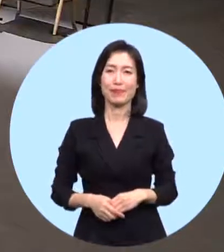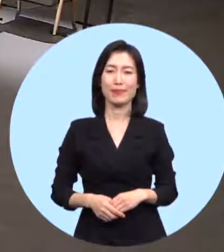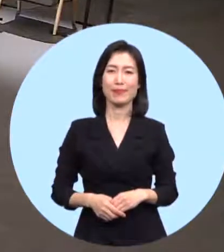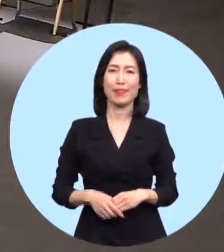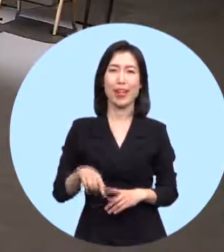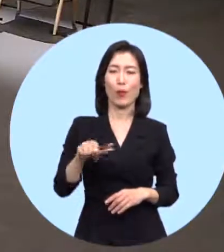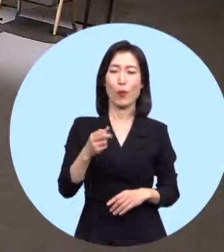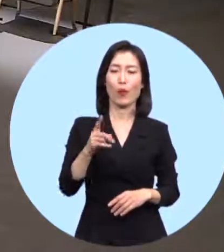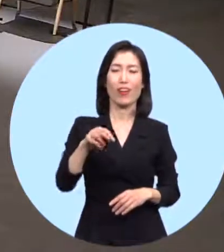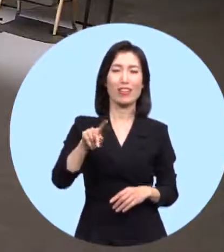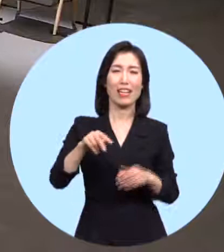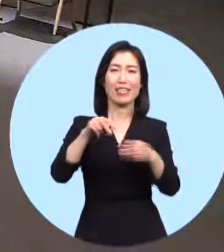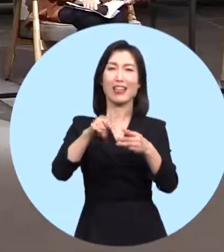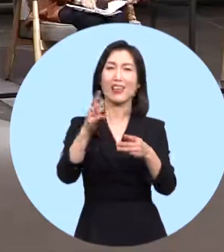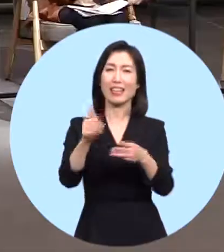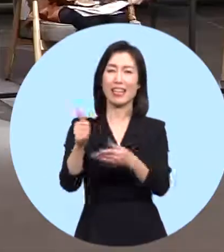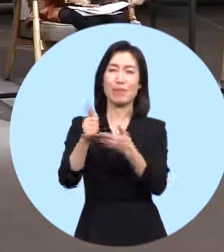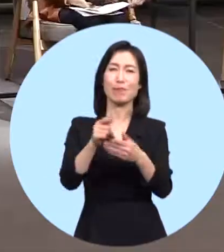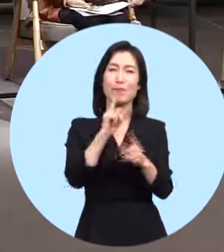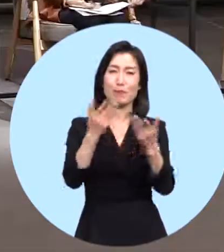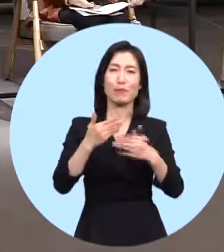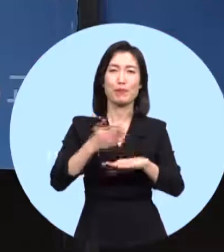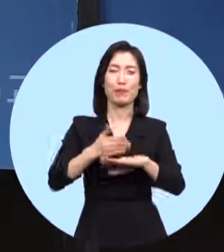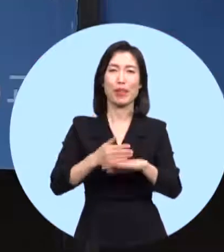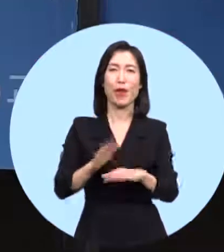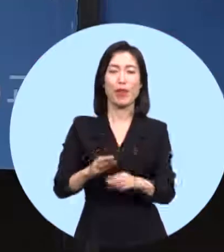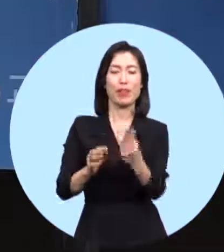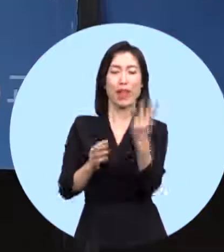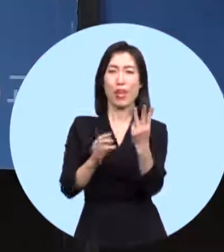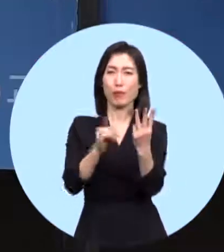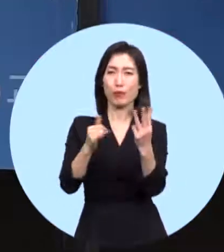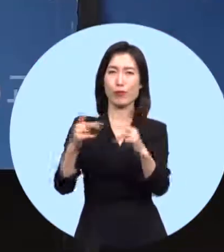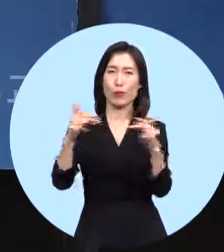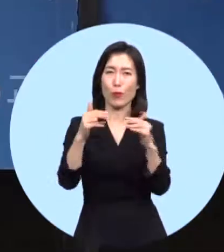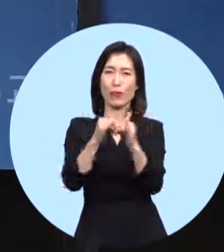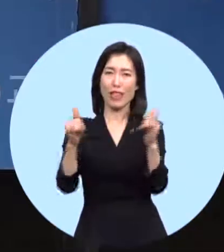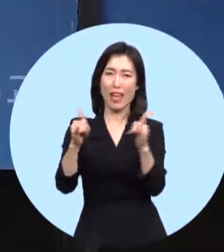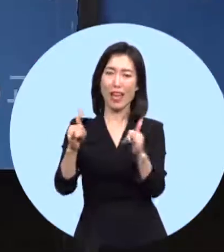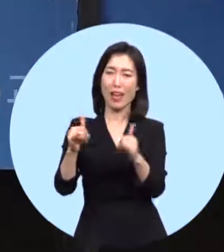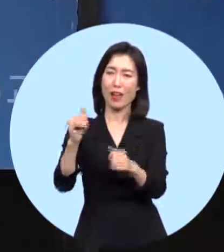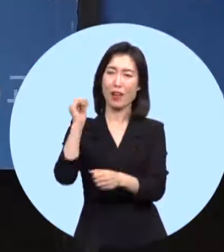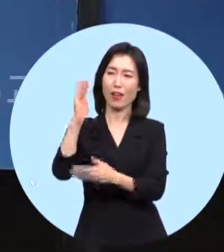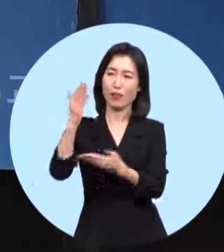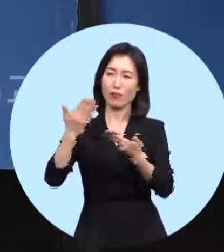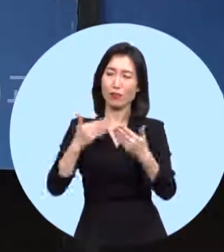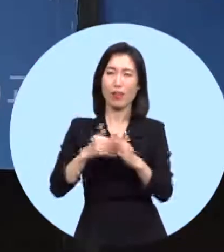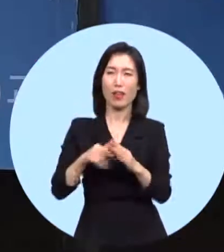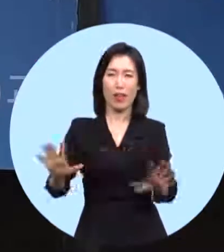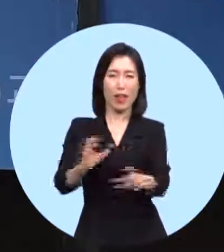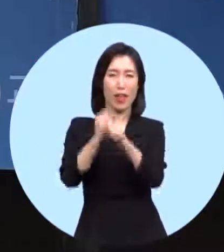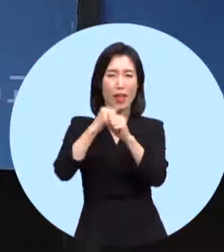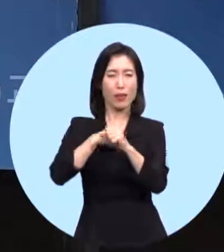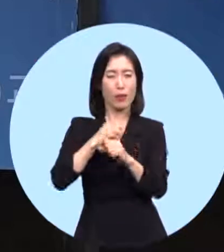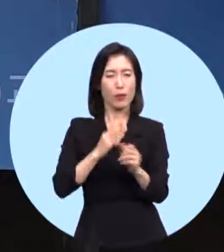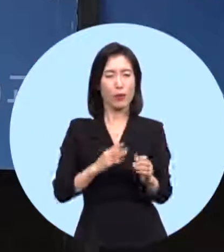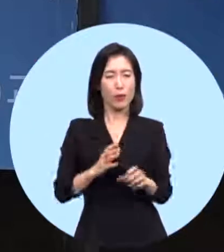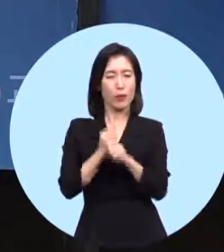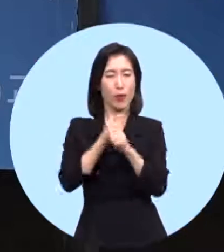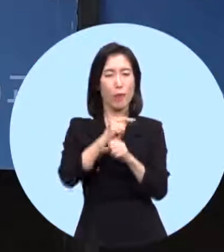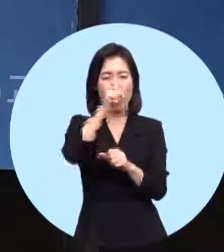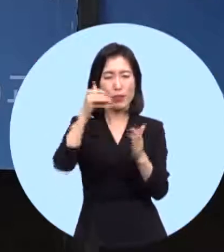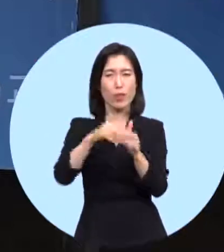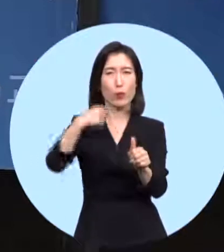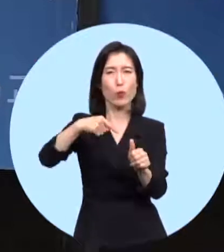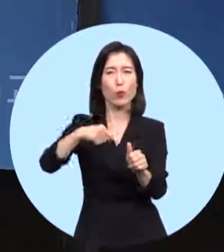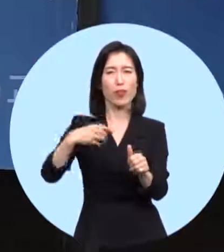고영상 센터장님의 말씀 들어봤습니다. 세 분의 토론 말씀을 들어보면서 제가 한번 간단하게 정리를 해봤습니다. 평생교육의 방향이 뭘까?